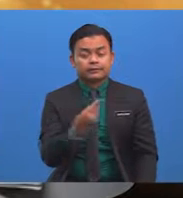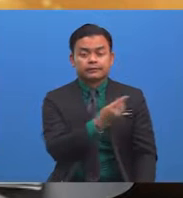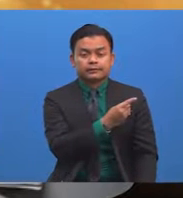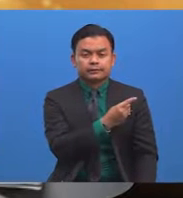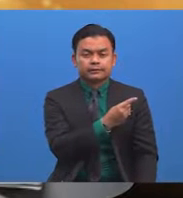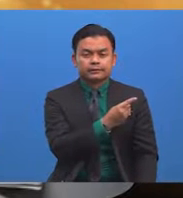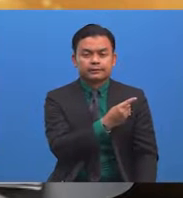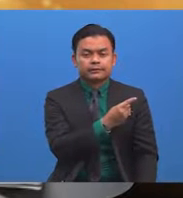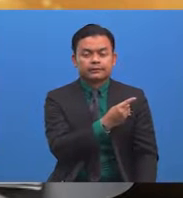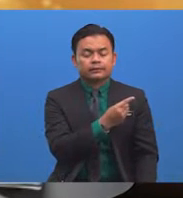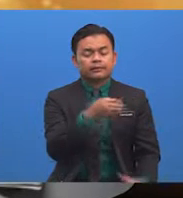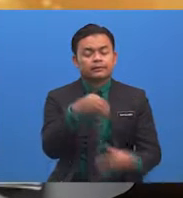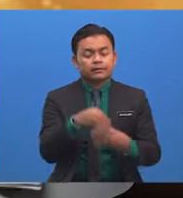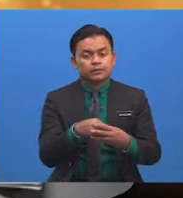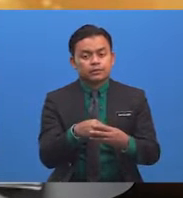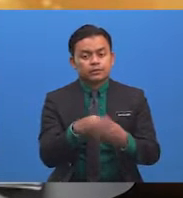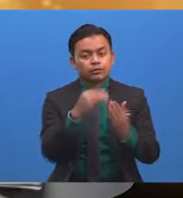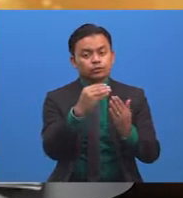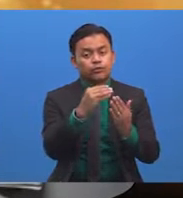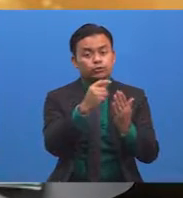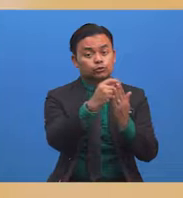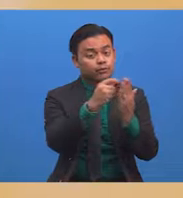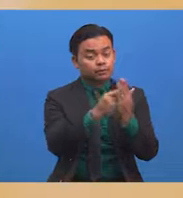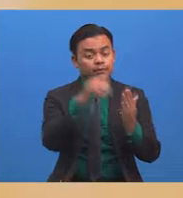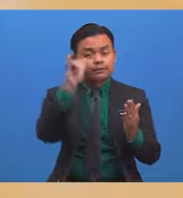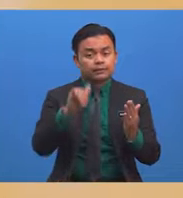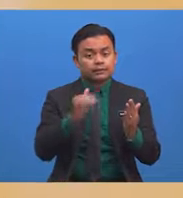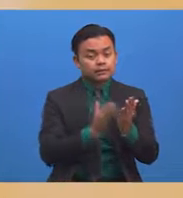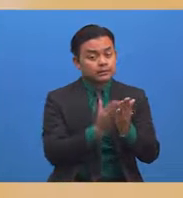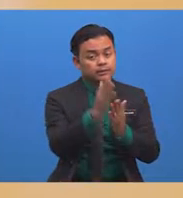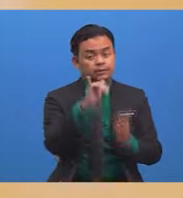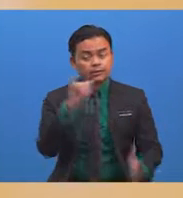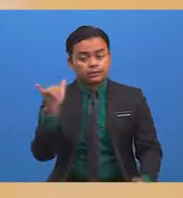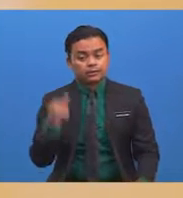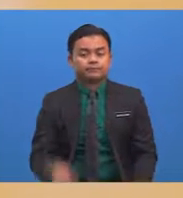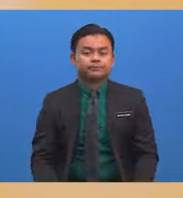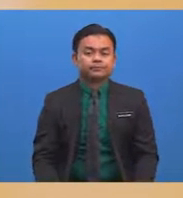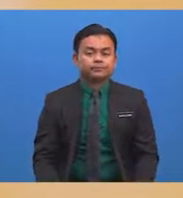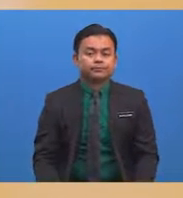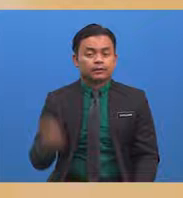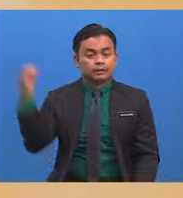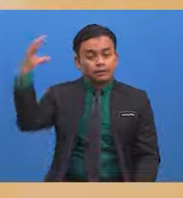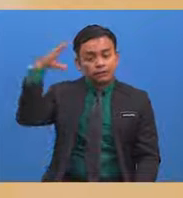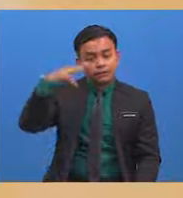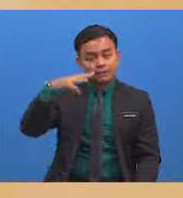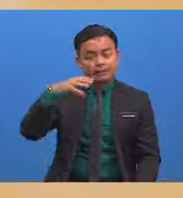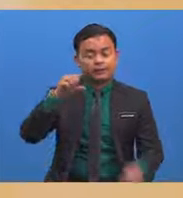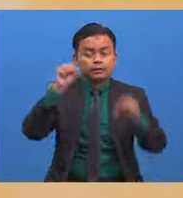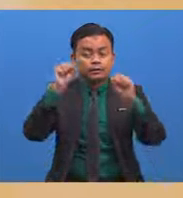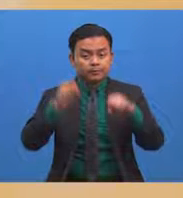mempelajari subtopik yang seterusnya, iaitu cahaya